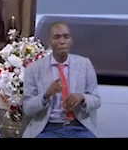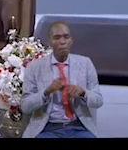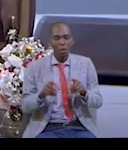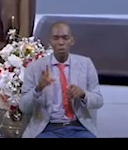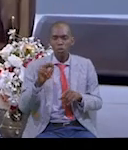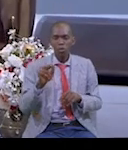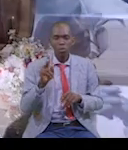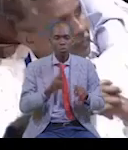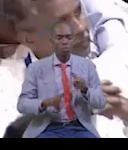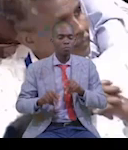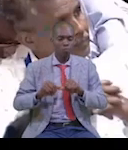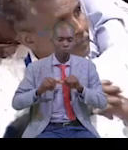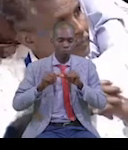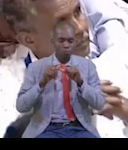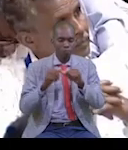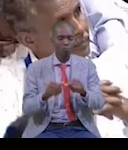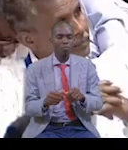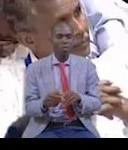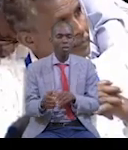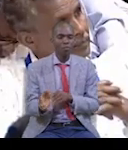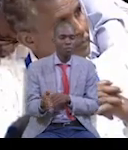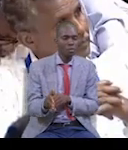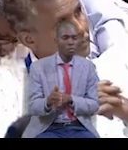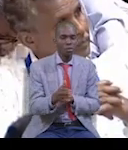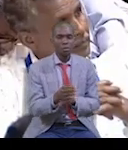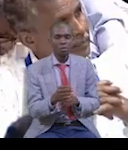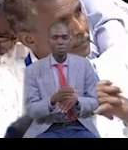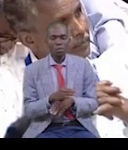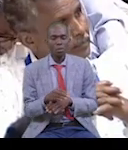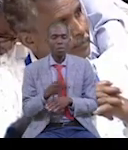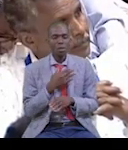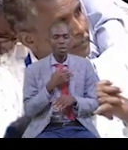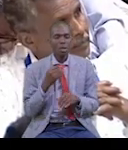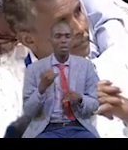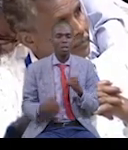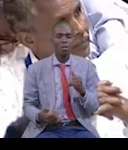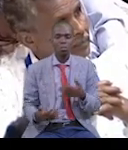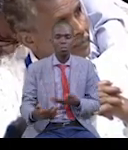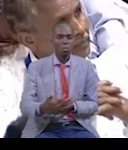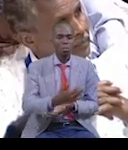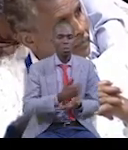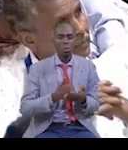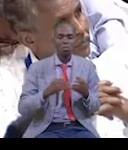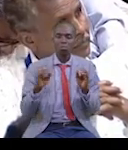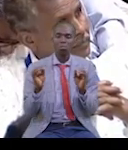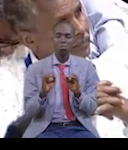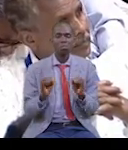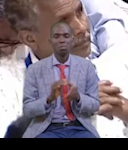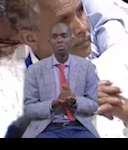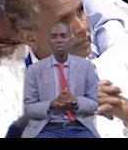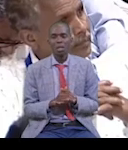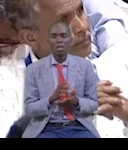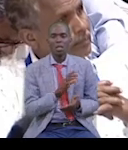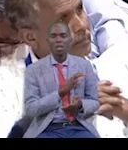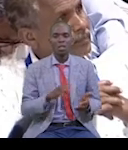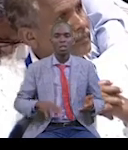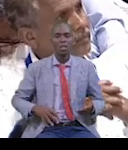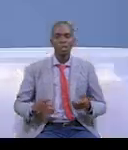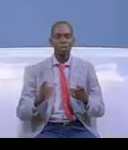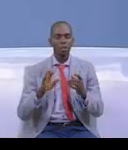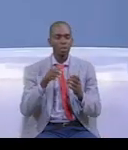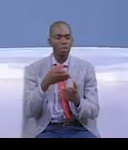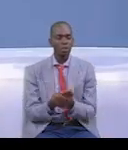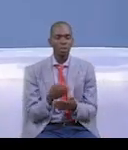పట్టే ప్రయత్నం చేస్తూనే ఉన్నారు. They caught nothing. మరి ఏం పట్టుకోలేదు. Christ came in the morning. ఉదయకాలమున